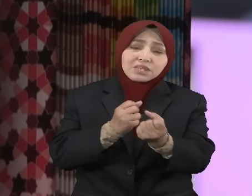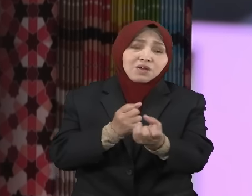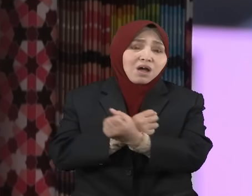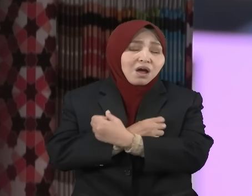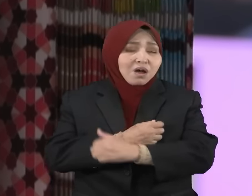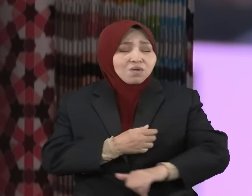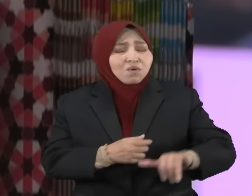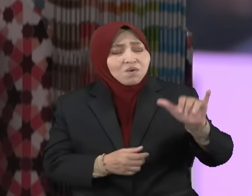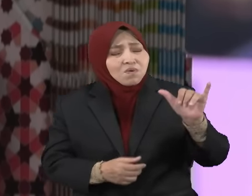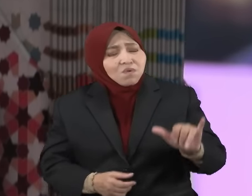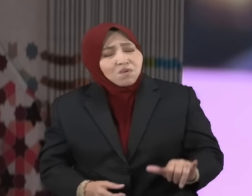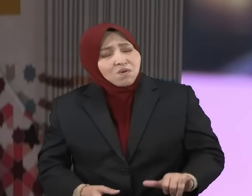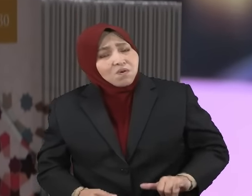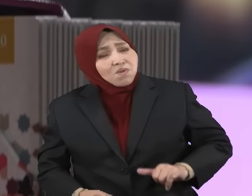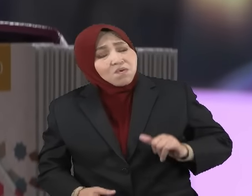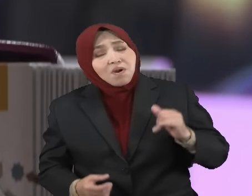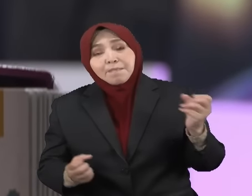رحمن يا